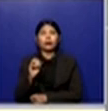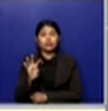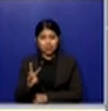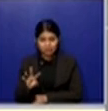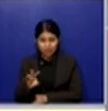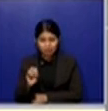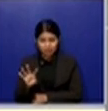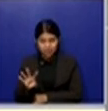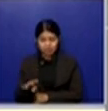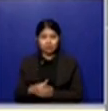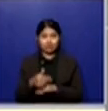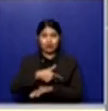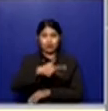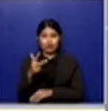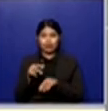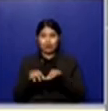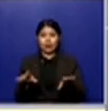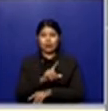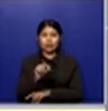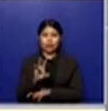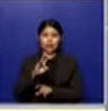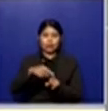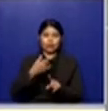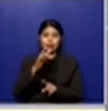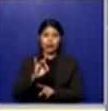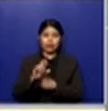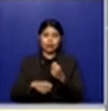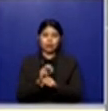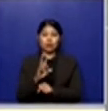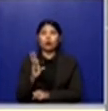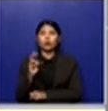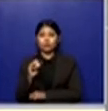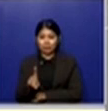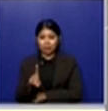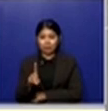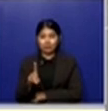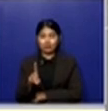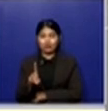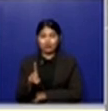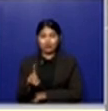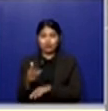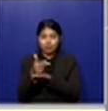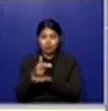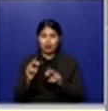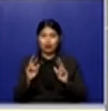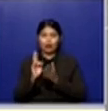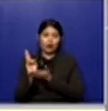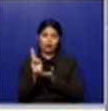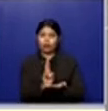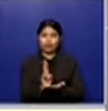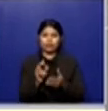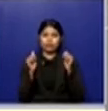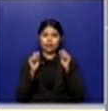2554ไทย PBS เอามาออกเมื่อวันที่27สิงหาคม2561ได้รางวัลยอดเยี่ยมของแสงชั